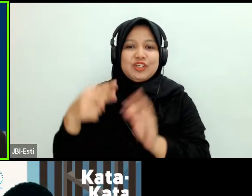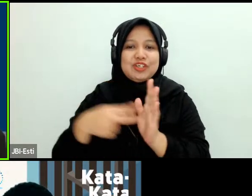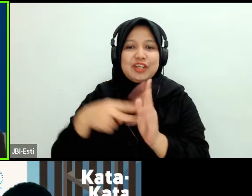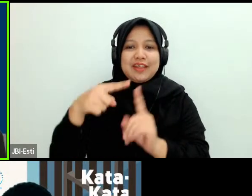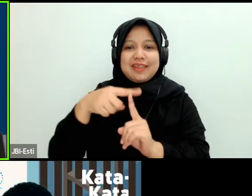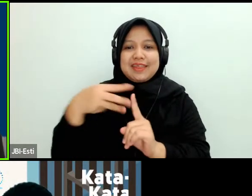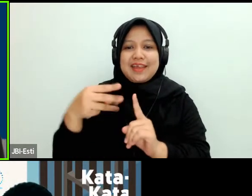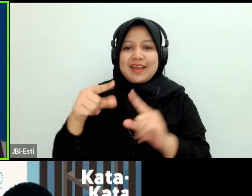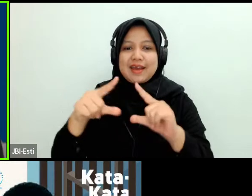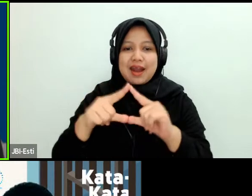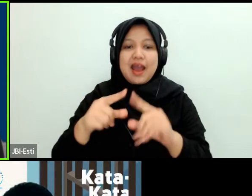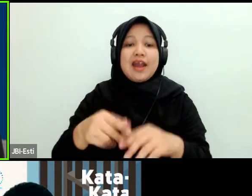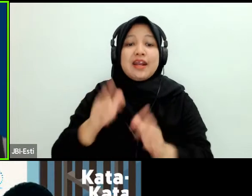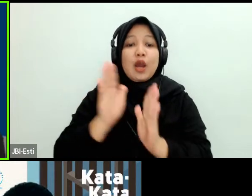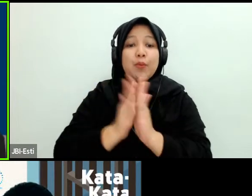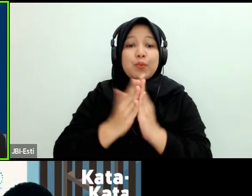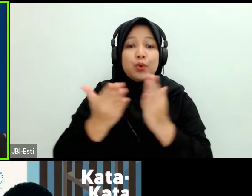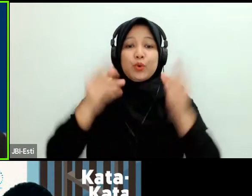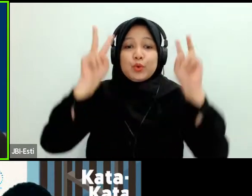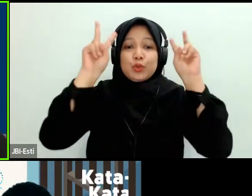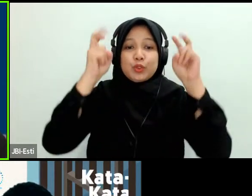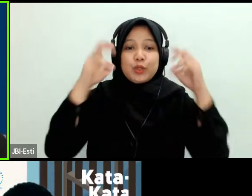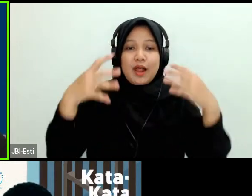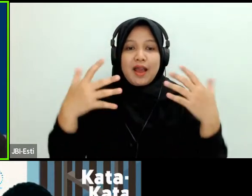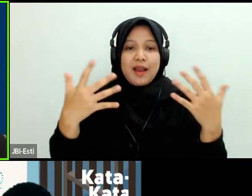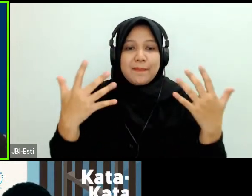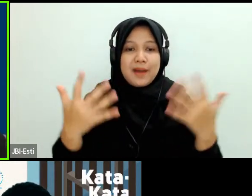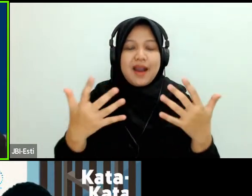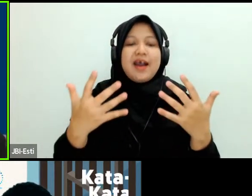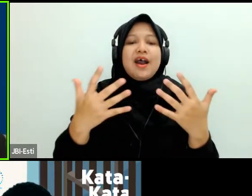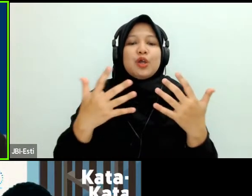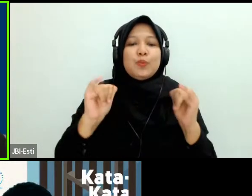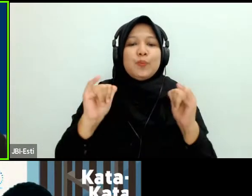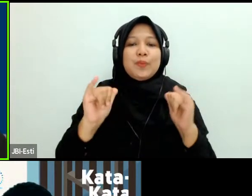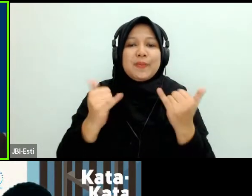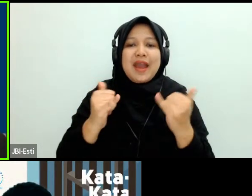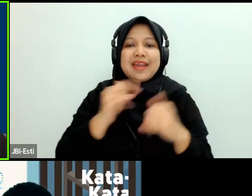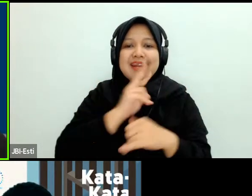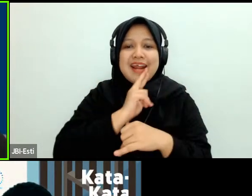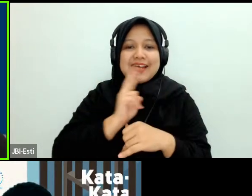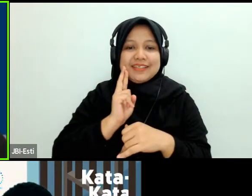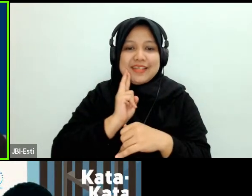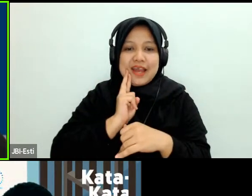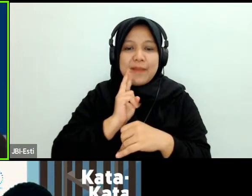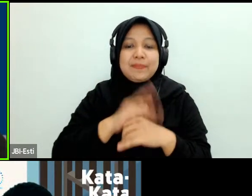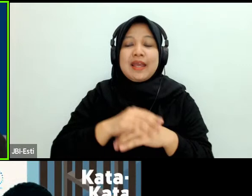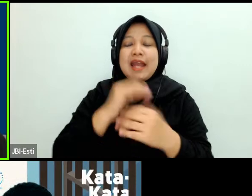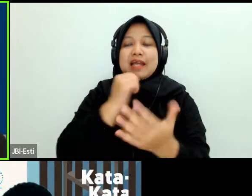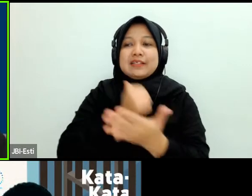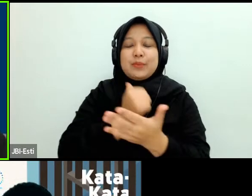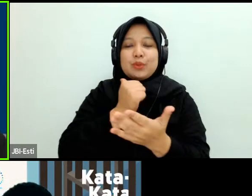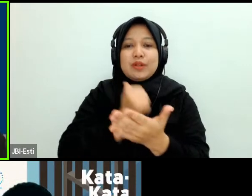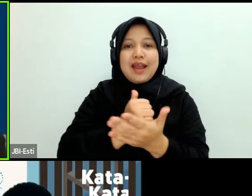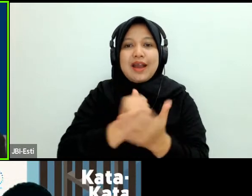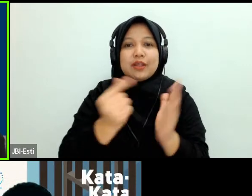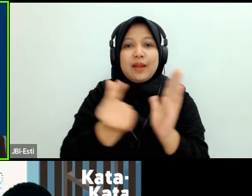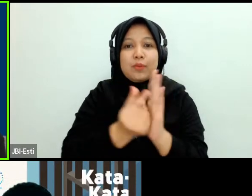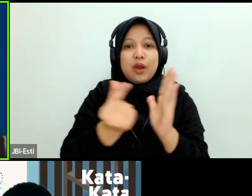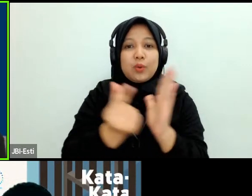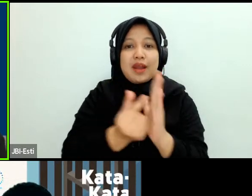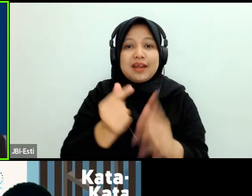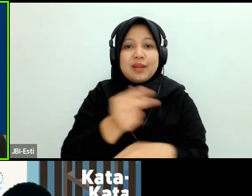dalam dalam waktu dalam konteks perundang-undangan Indonesia banyak sekali juga sebetulnya pasal-pasal rahasia atau sesuatu yang